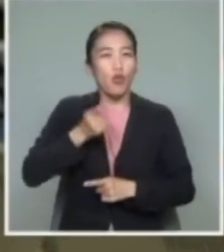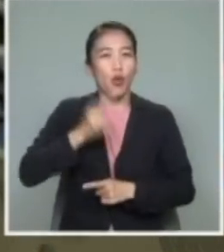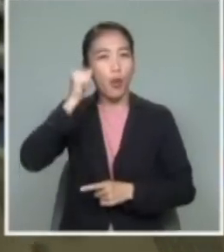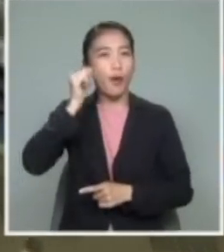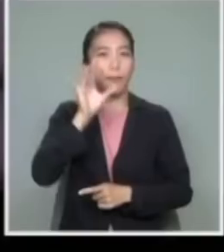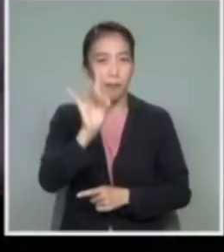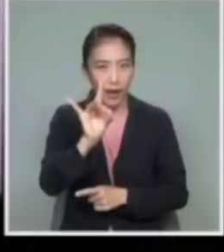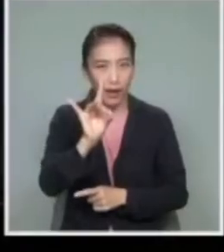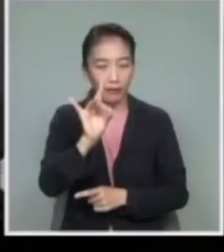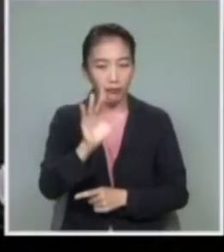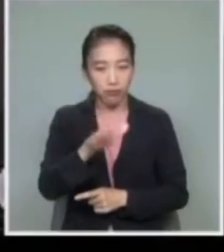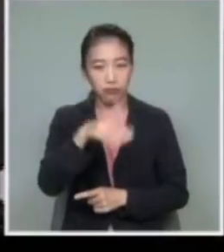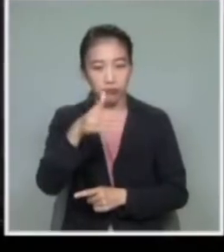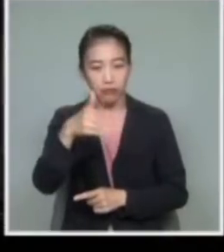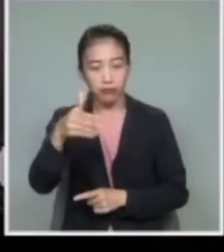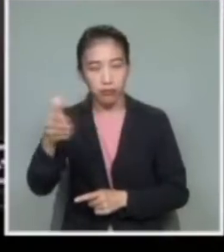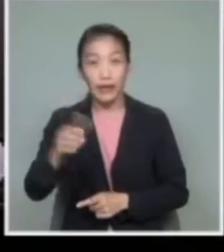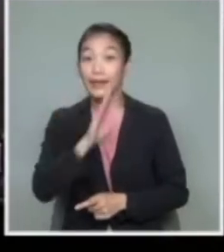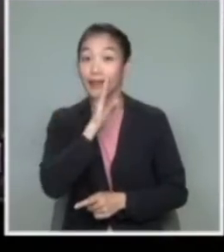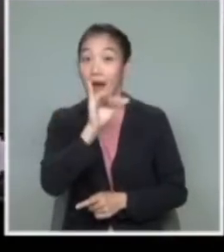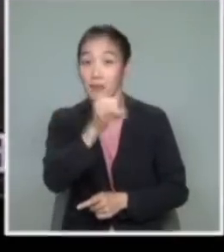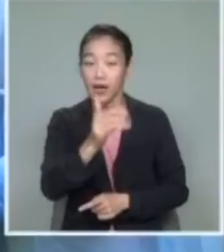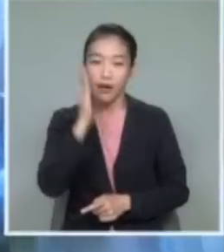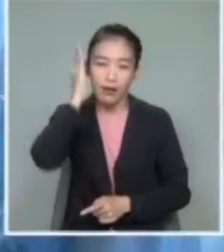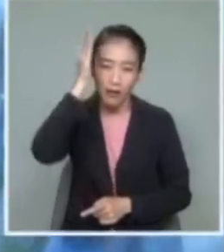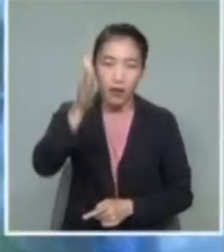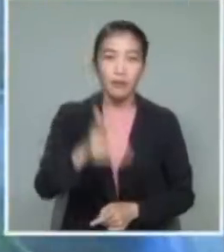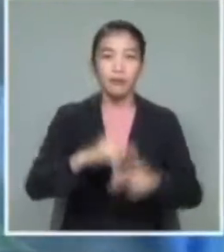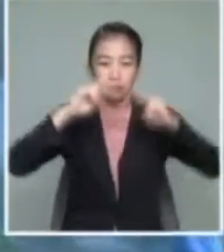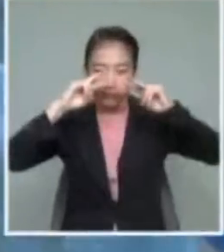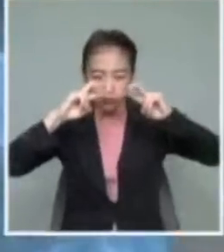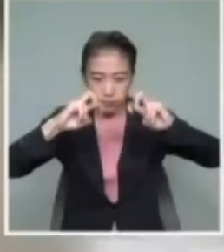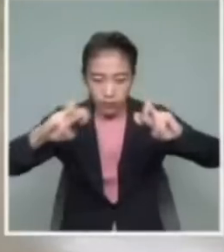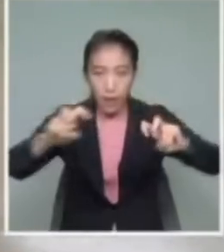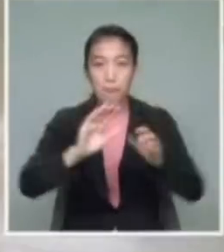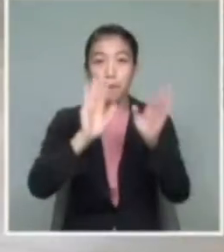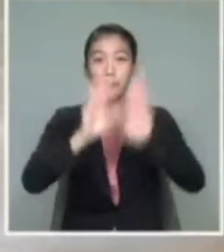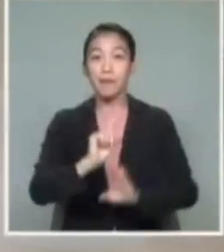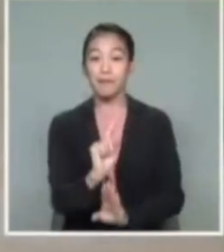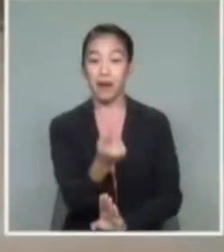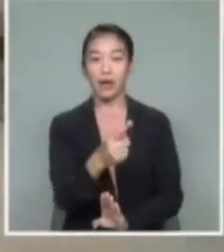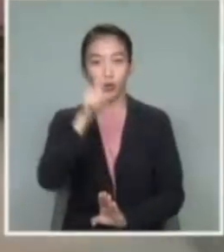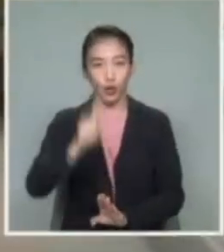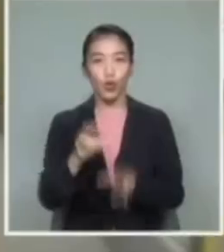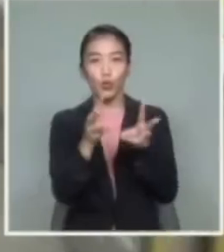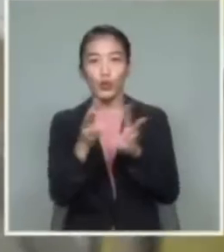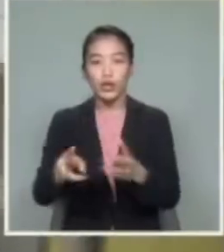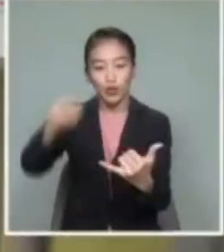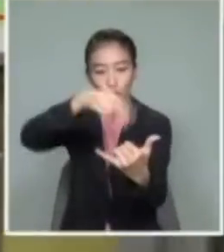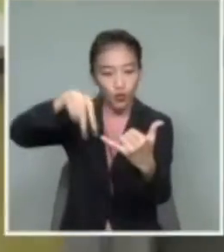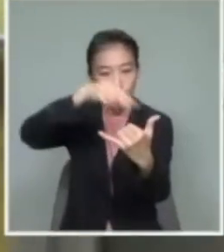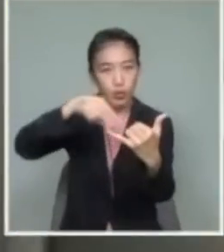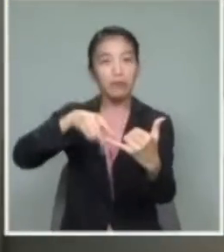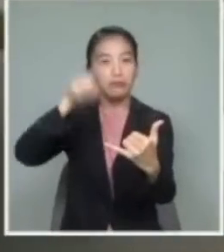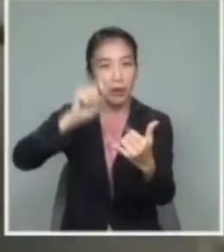ากพอสมควรซึ่งหากอนาคตมีการเปลี่ยนแปลงผลการศึกษาก็จำเป็นต้องปรับแนวทางการรักษาดูแลผู้ป่วยโควิด